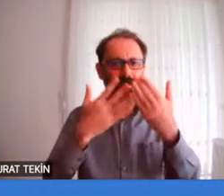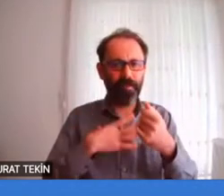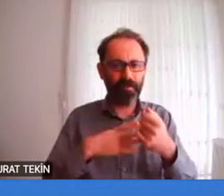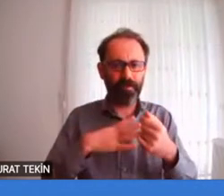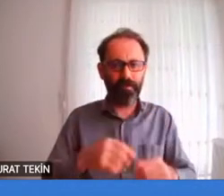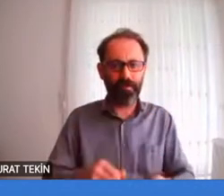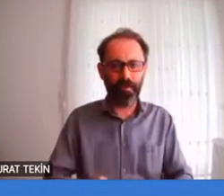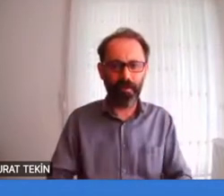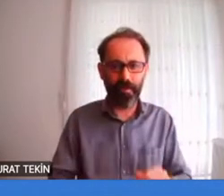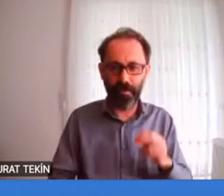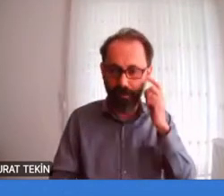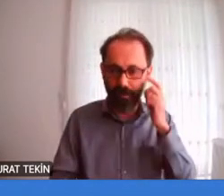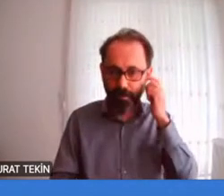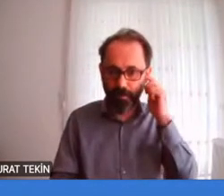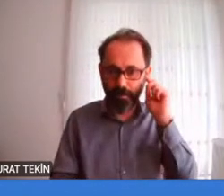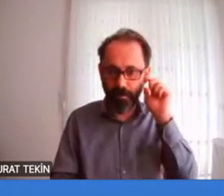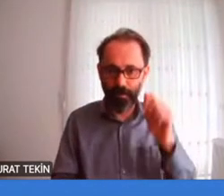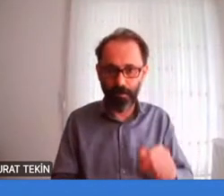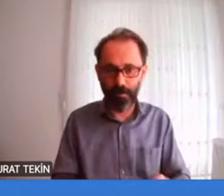Yani